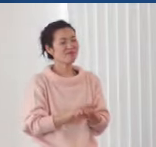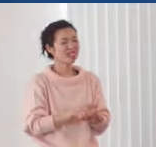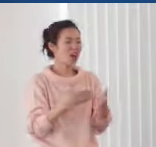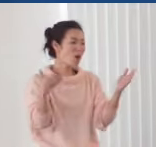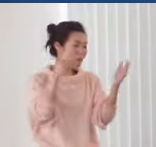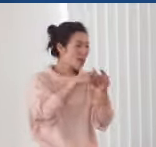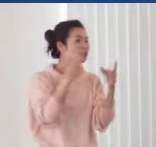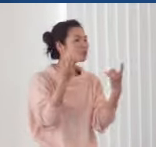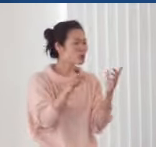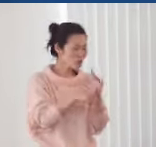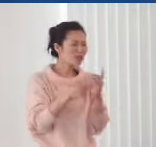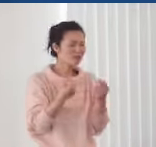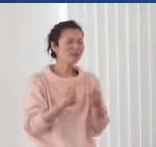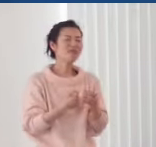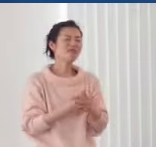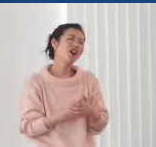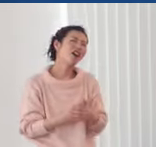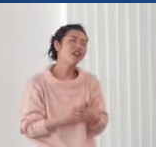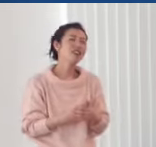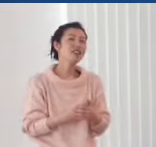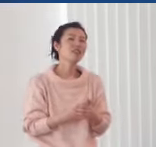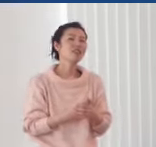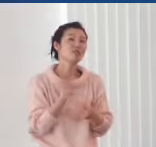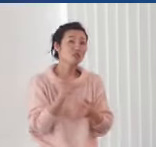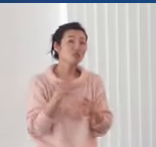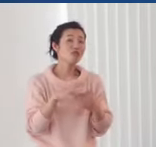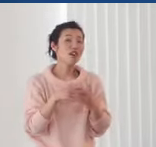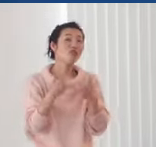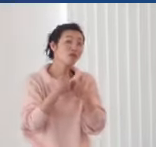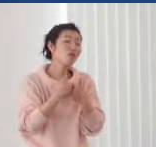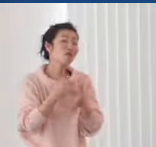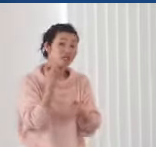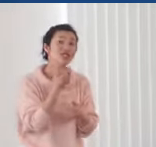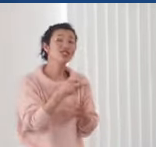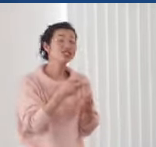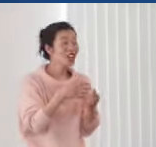時もそうなんです。私たちはこれを自分で選ぶことはできません。